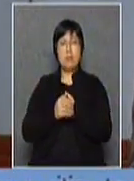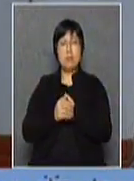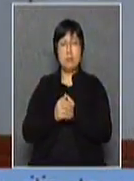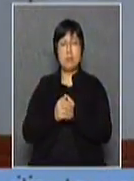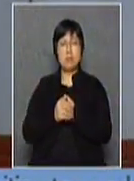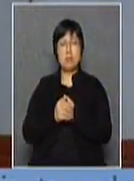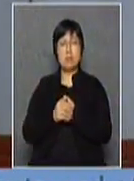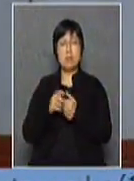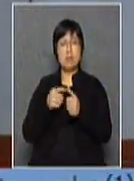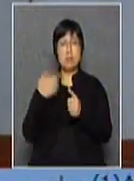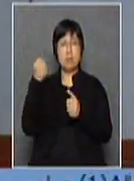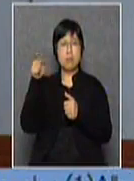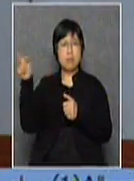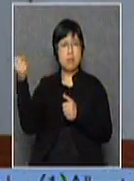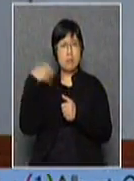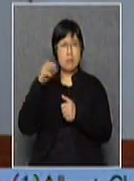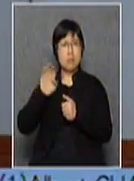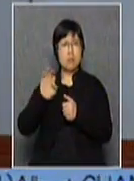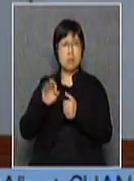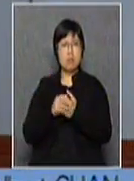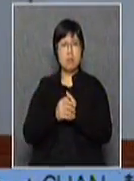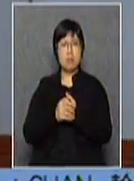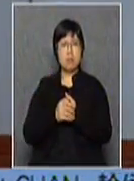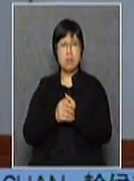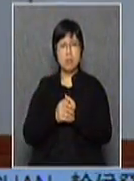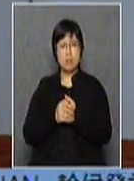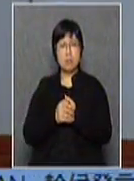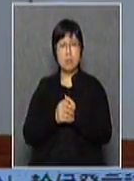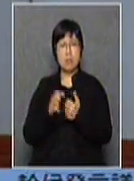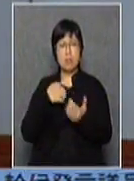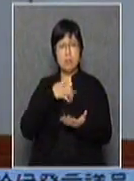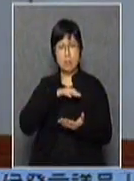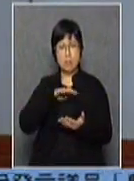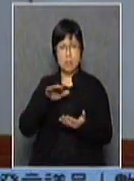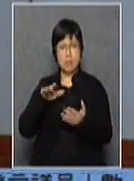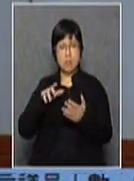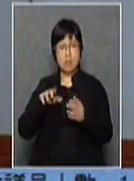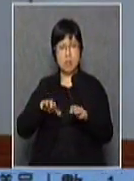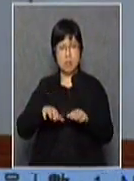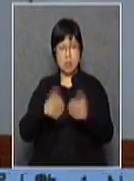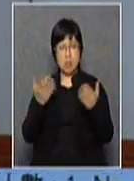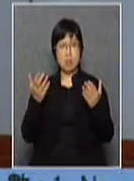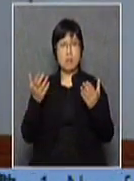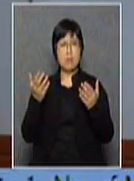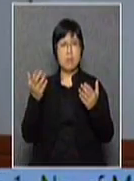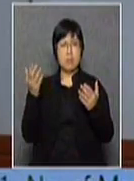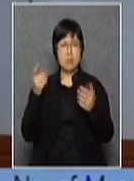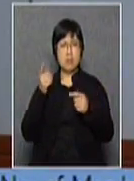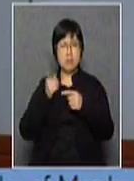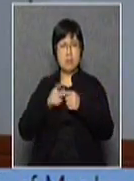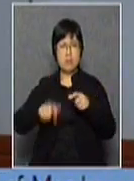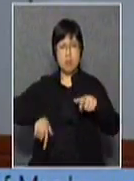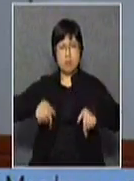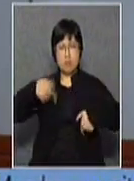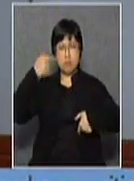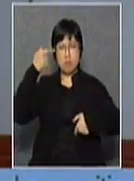主席，佢又冇講過一個我哋開埠以嚟最宏偉、使得最多錢